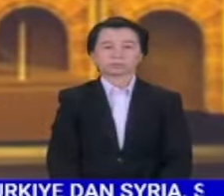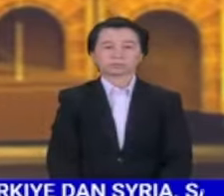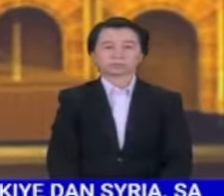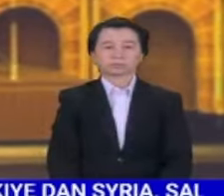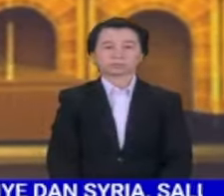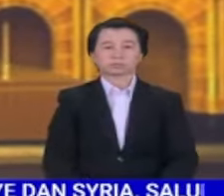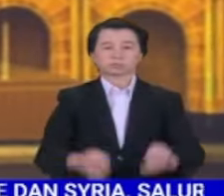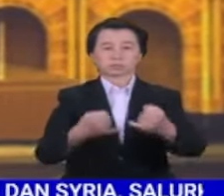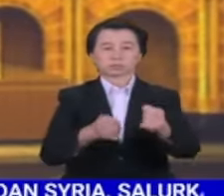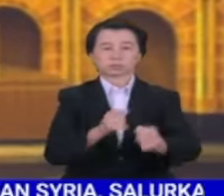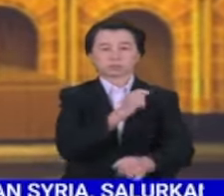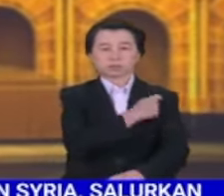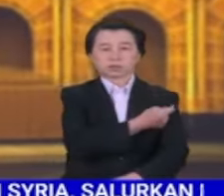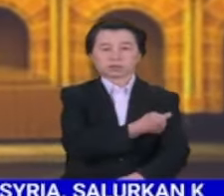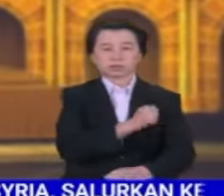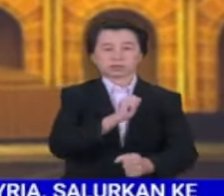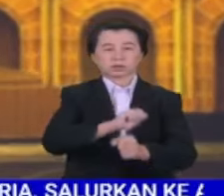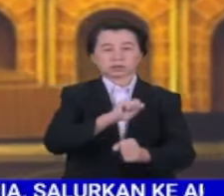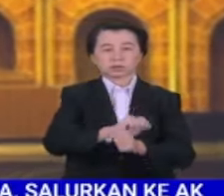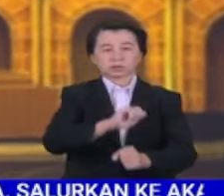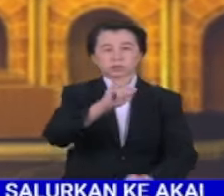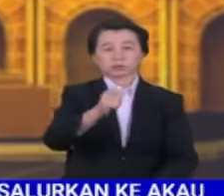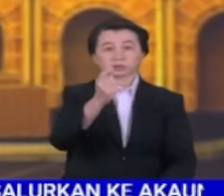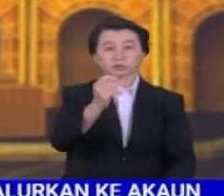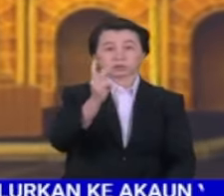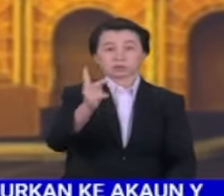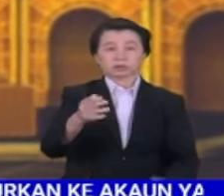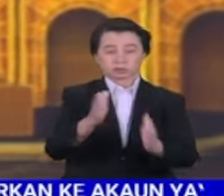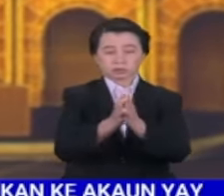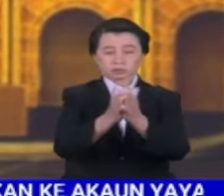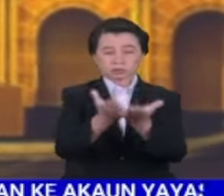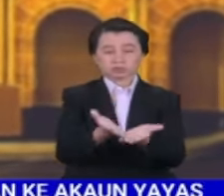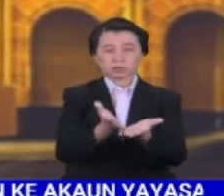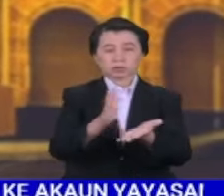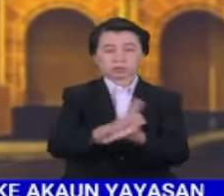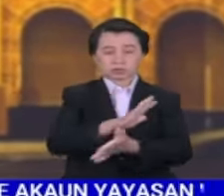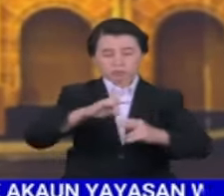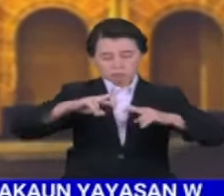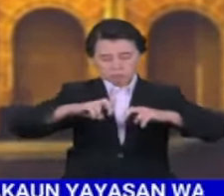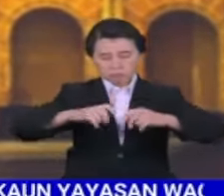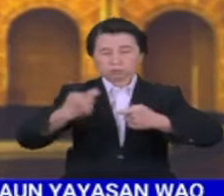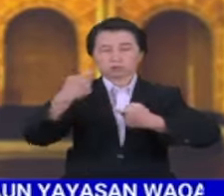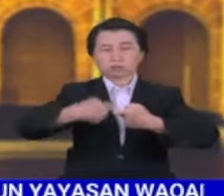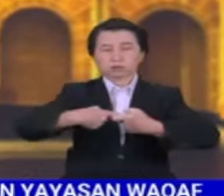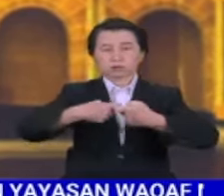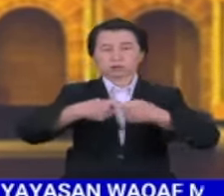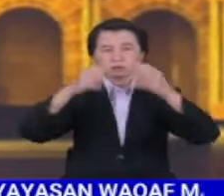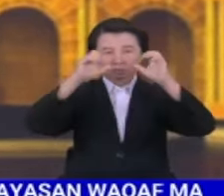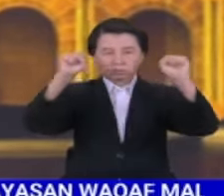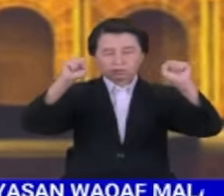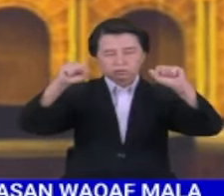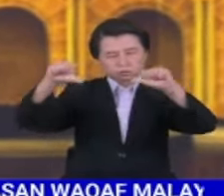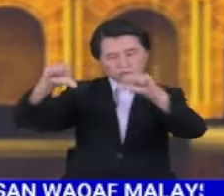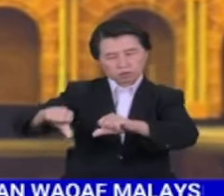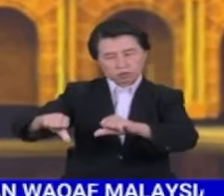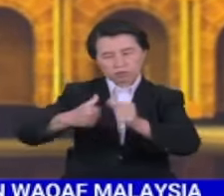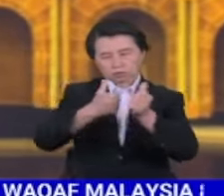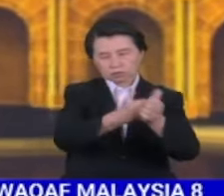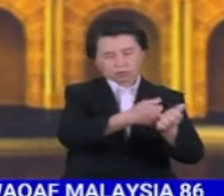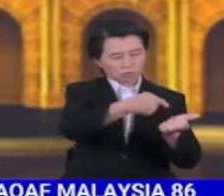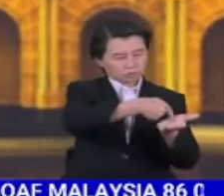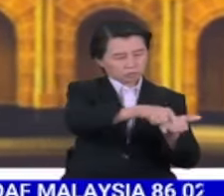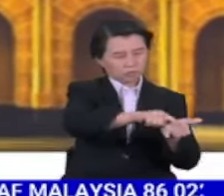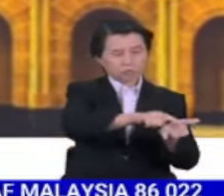jabatan tenaga kerja telah membuka 23 kertas siasatan berkaitan majikan gagal patuhi